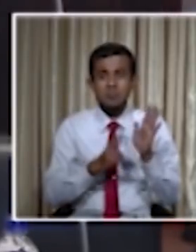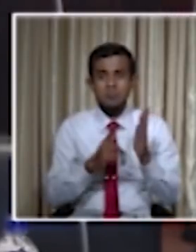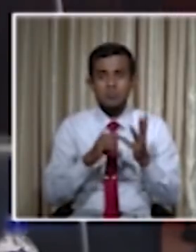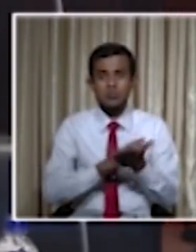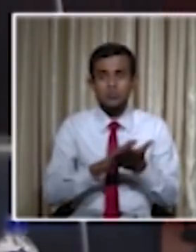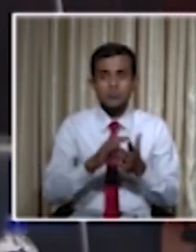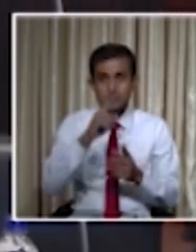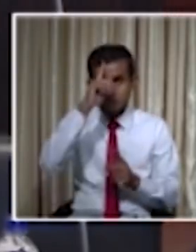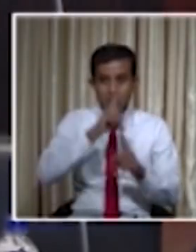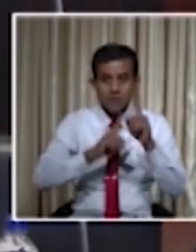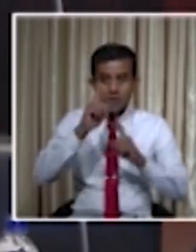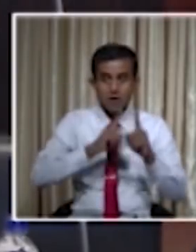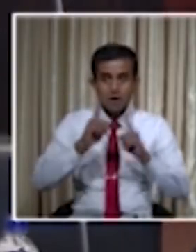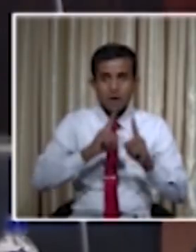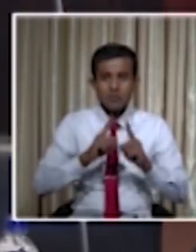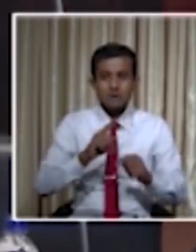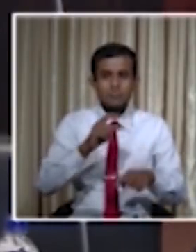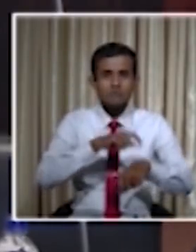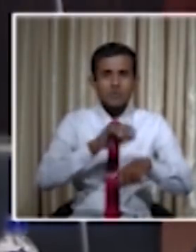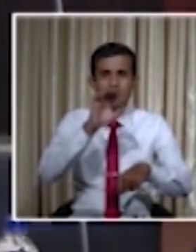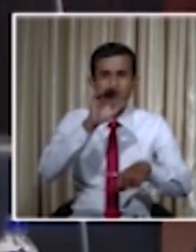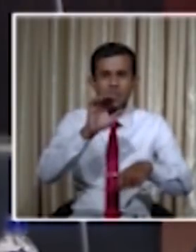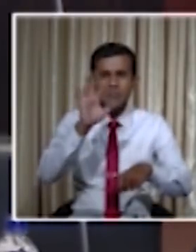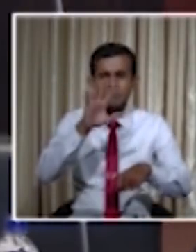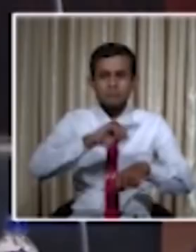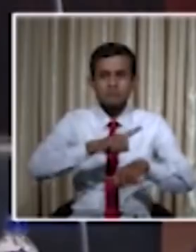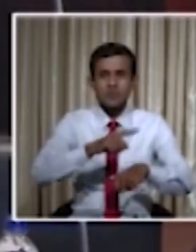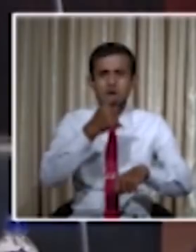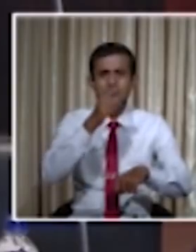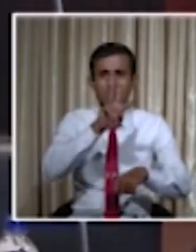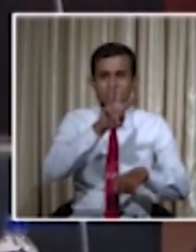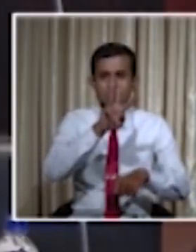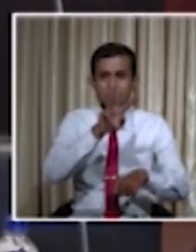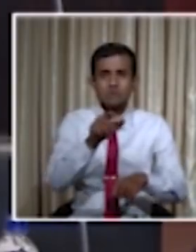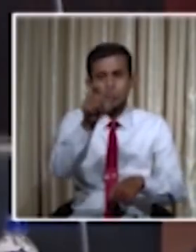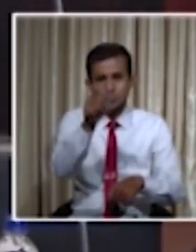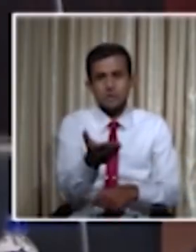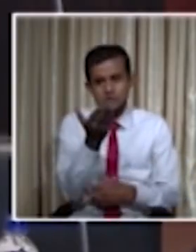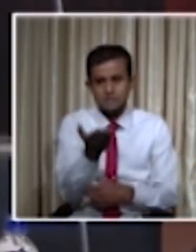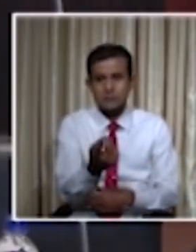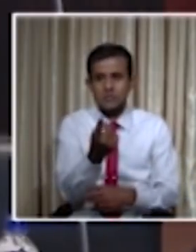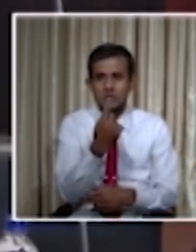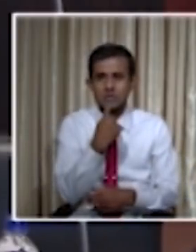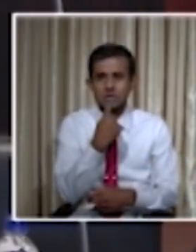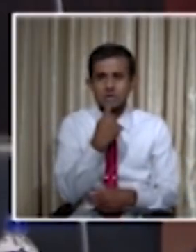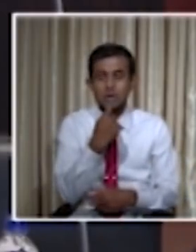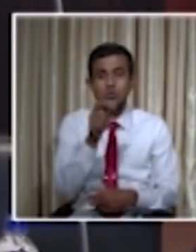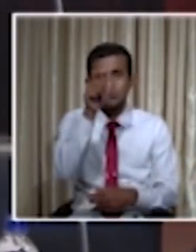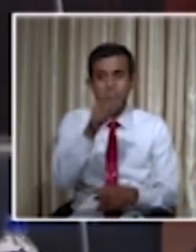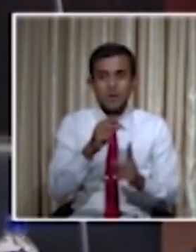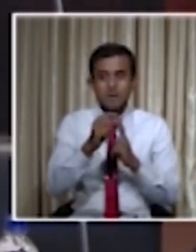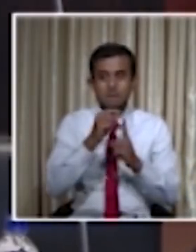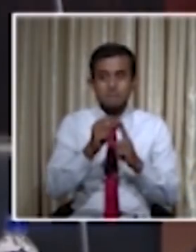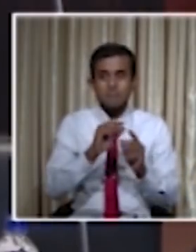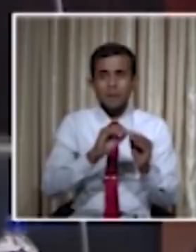කතා කරනකොට 5ට එතුමා විනාඩි 13යි කතා කරලා තිබ්බේ. මම ඔබතුමාගේ ඉල්ලීමක් කෙරුවා ඔබතුමා පාර්ලිමේන්තුව